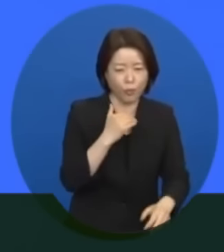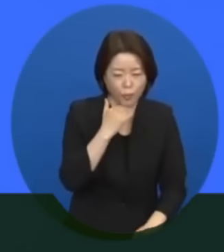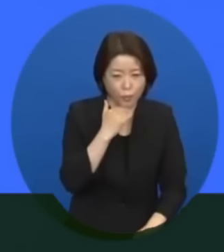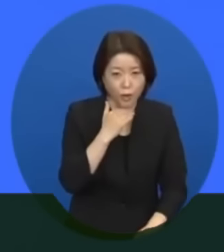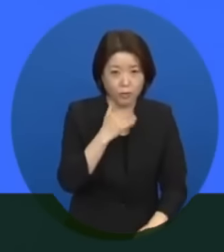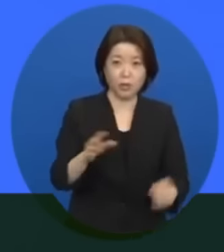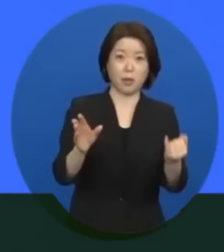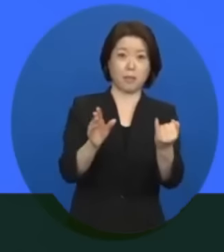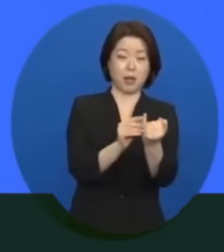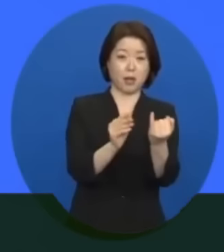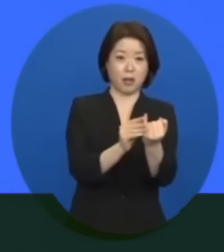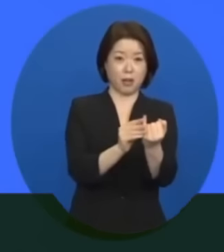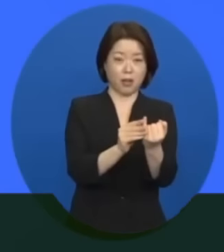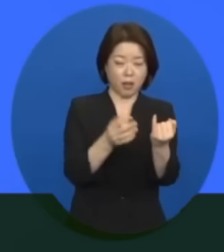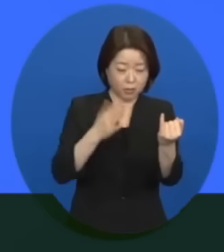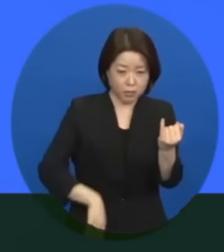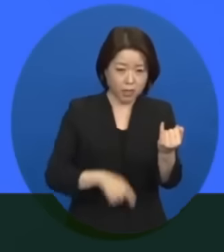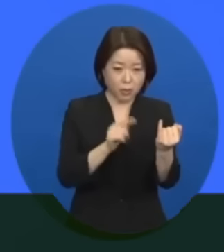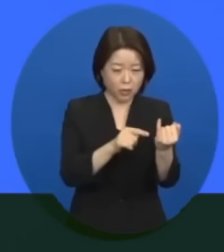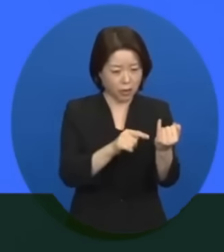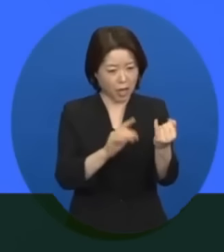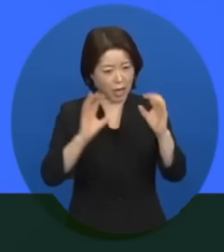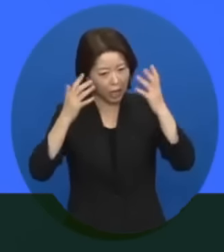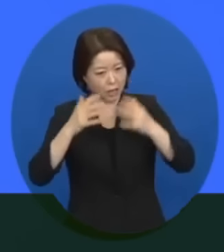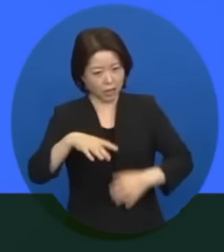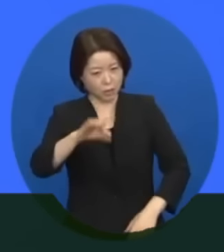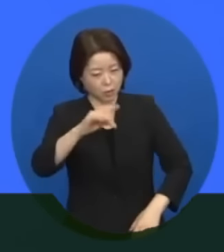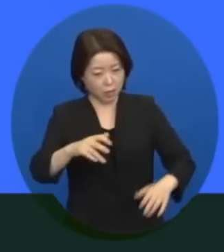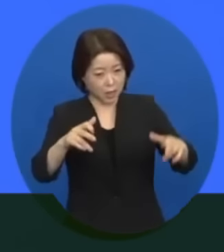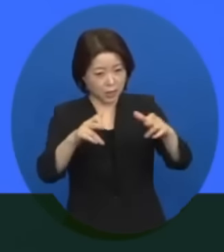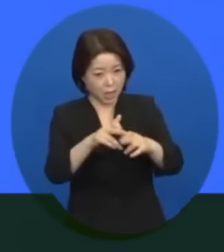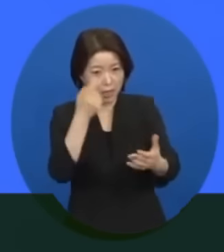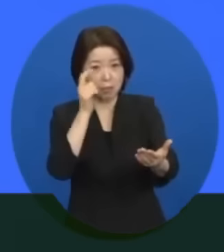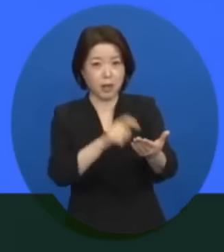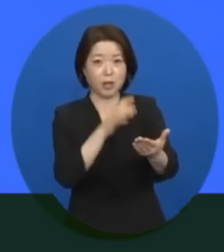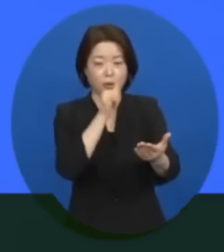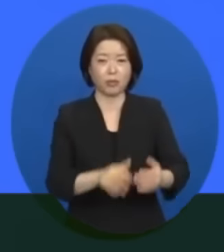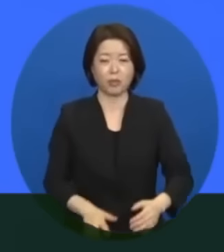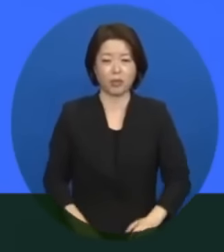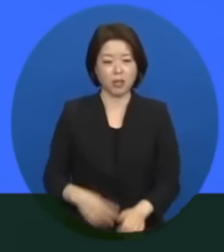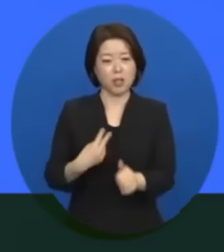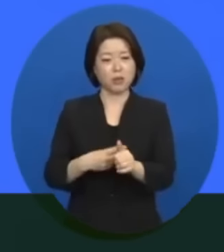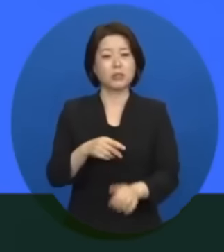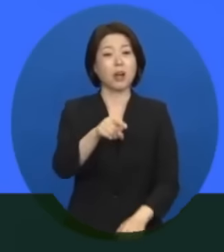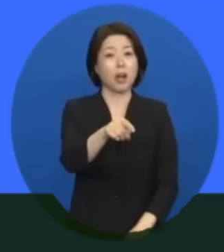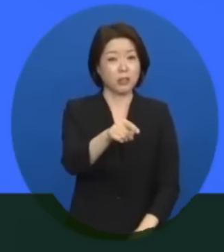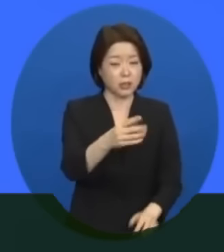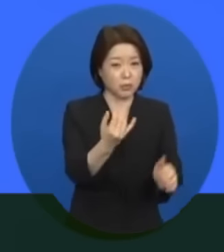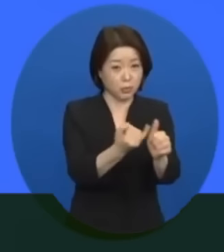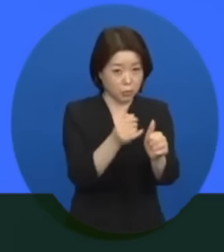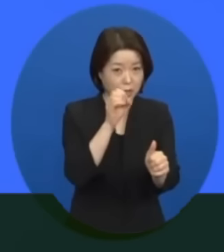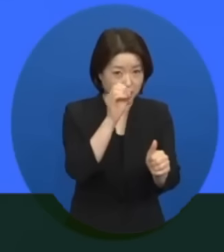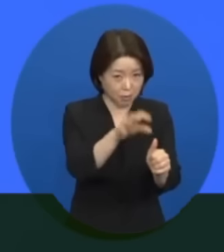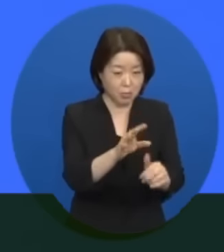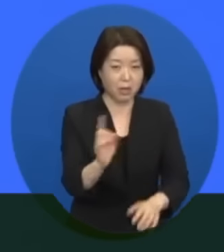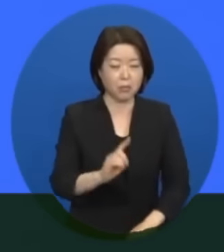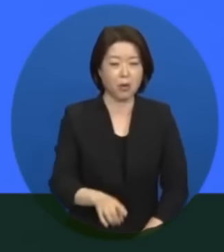발견됐어요 초기입니다 초기에 장애가 발견된 거예요 그래서 의사는 당연히